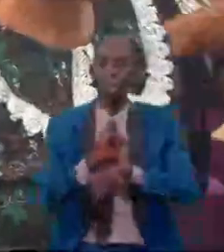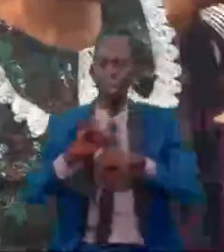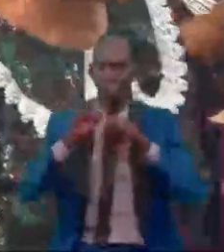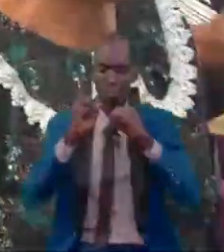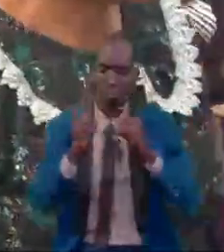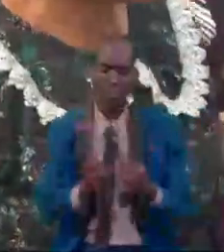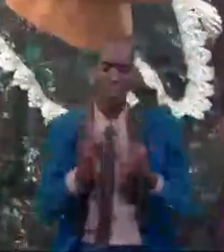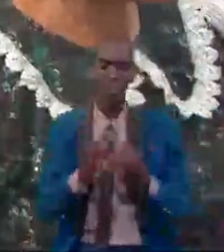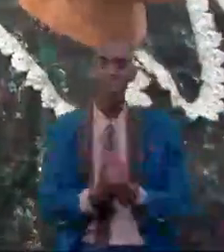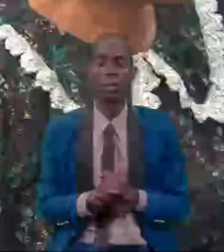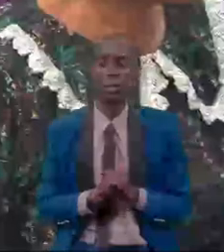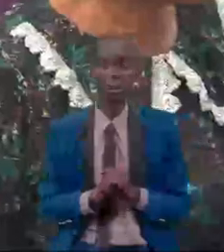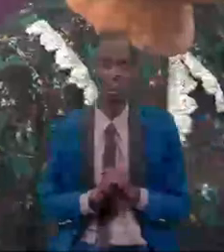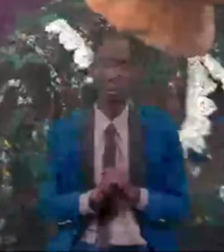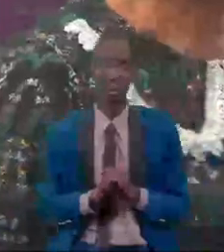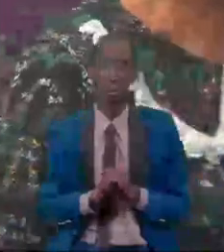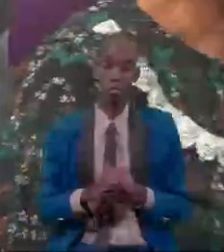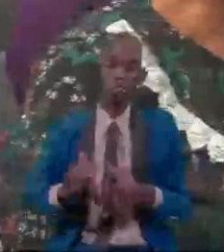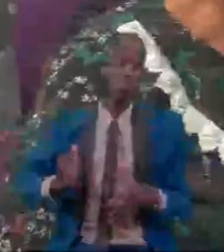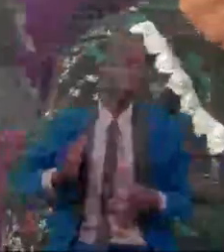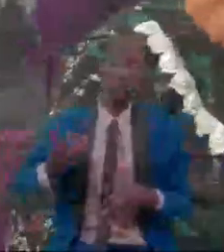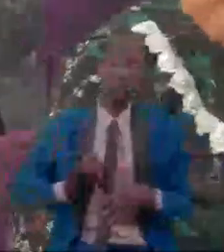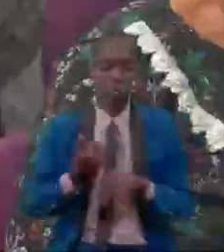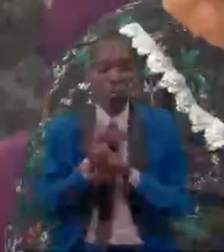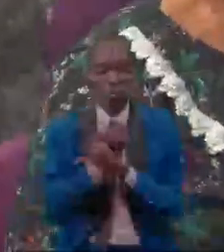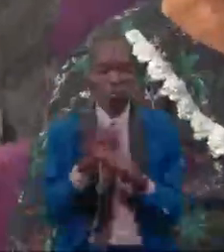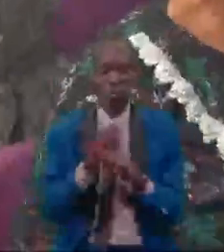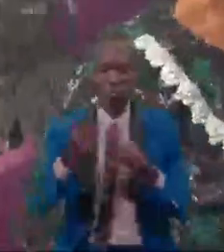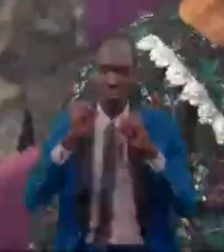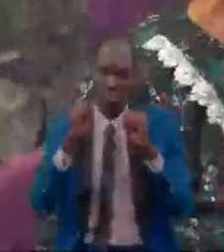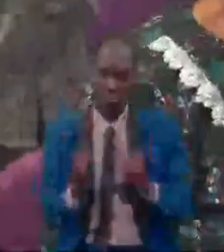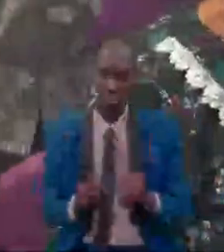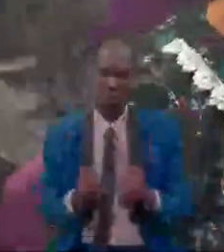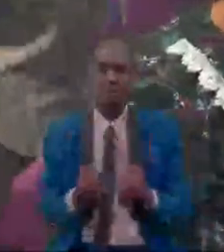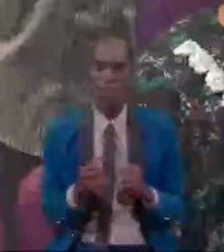La puissance qui fait des miracles. La puissance qui sauve l'âme.